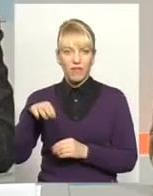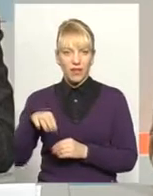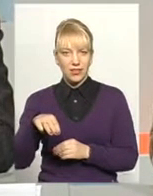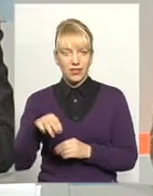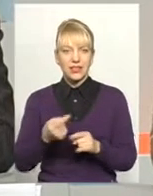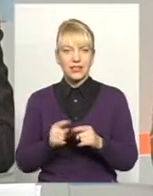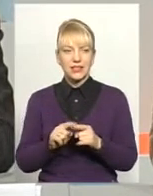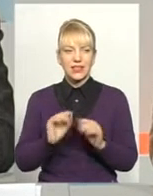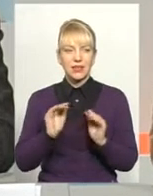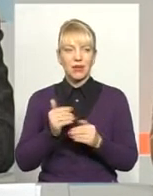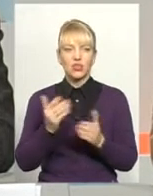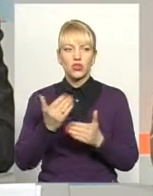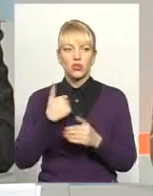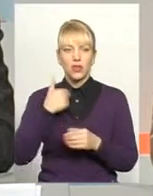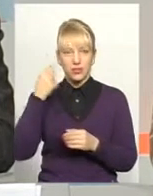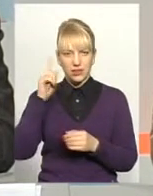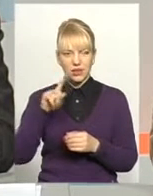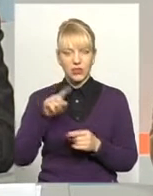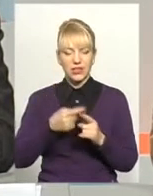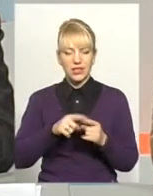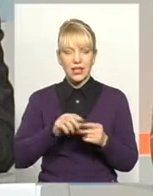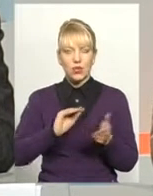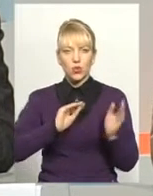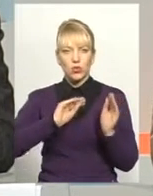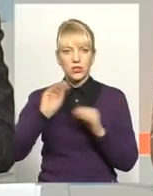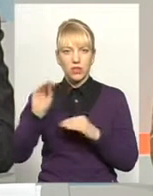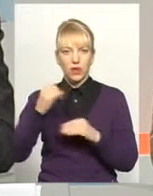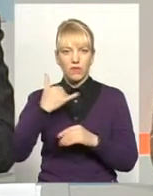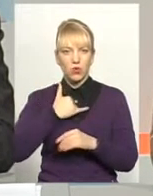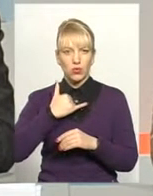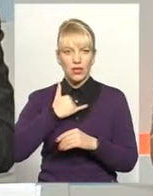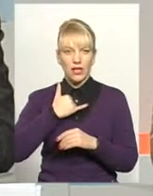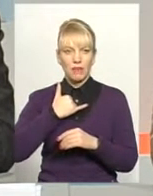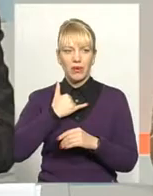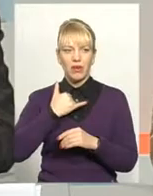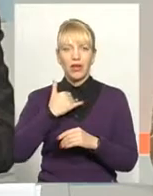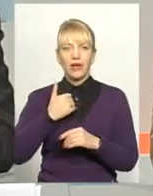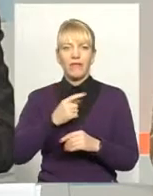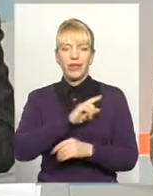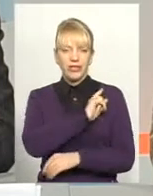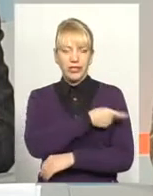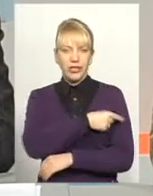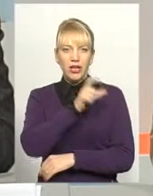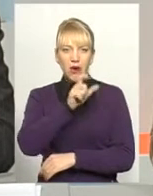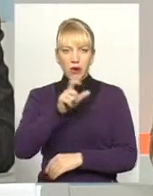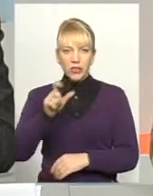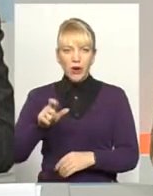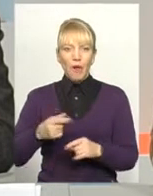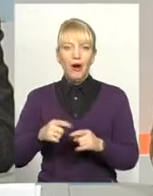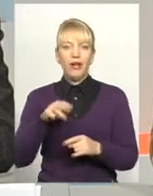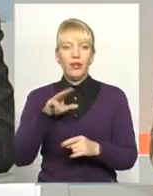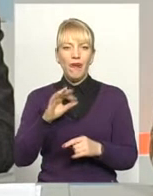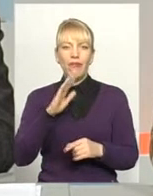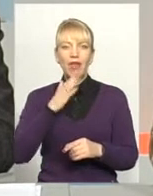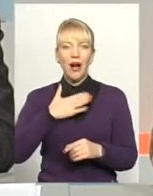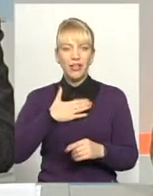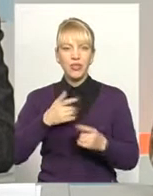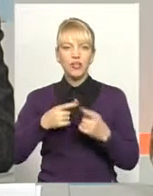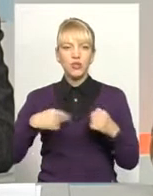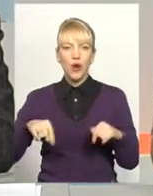саме менше, яку я знаю, ставили, встановлювали в себе фізичні особи, підприємці, в нашій